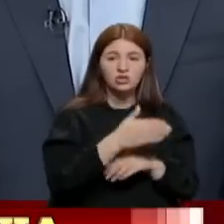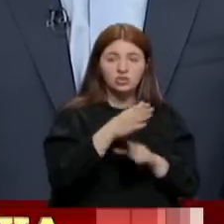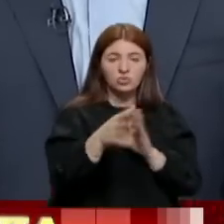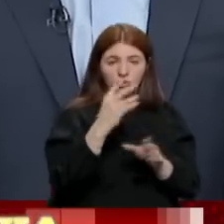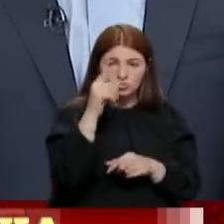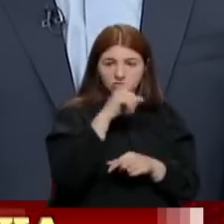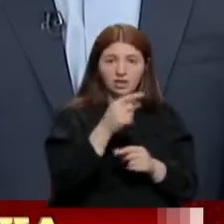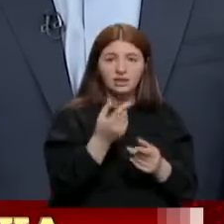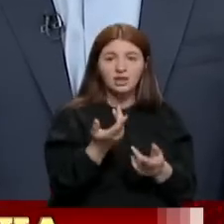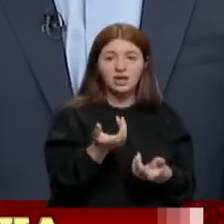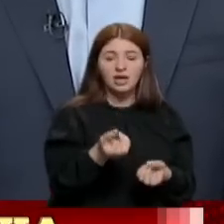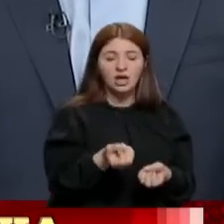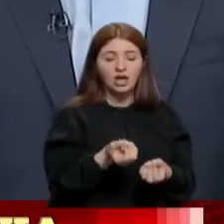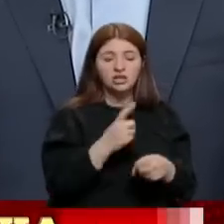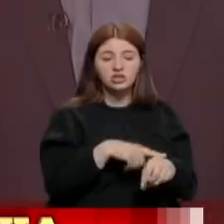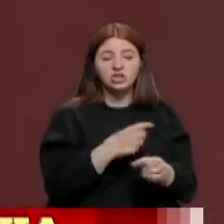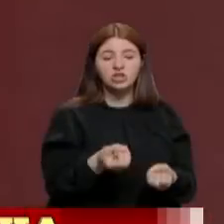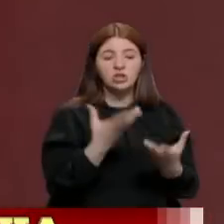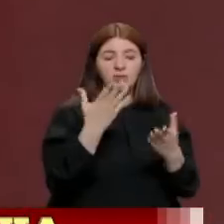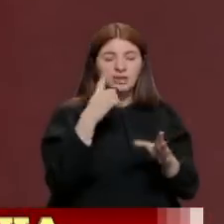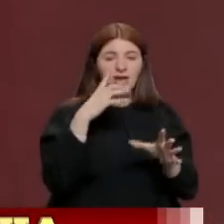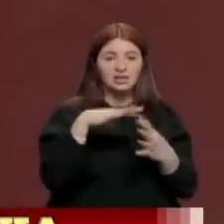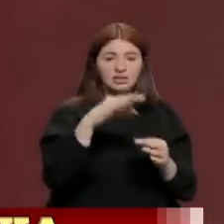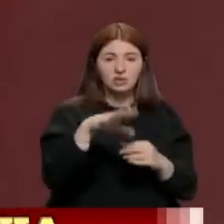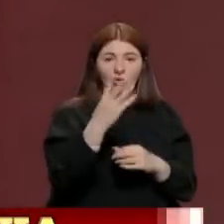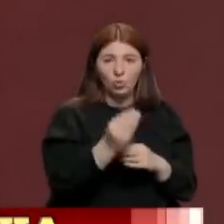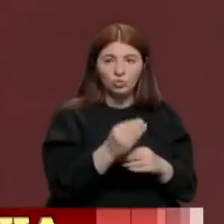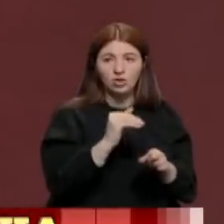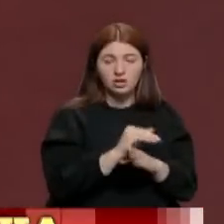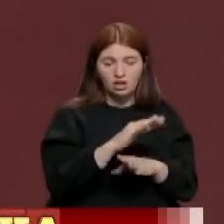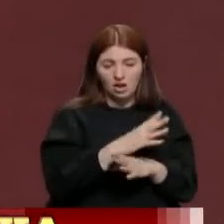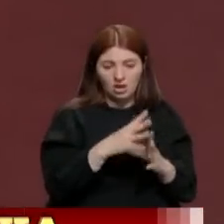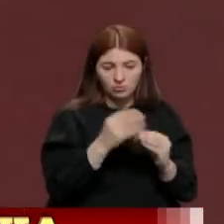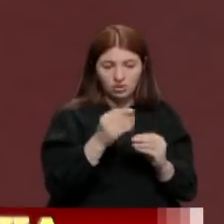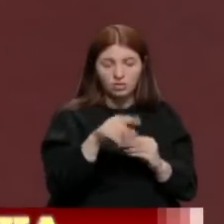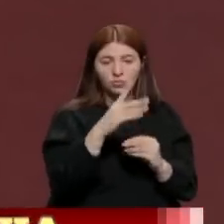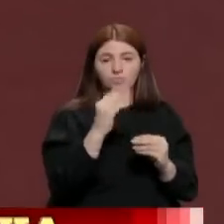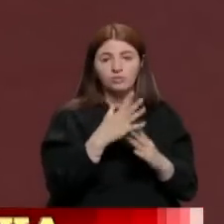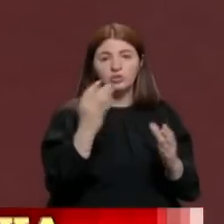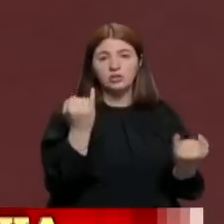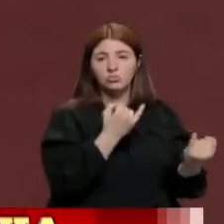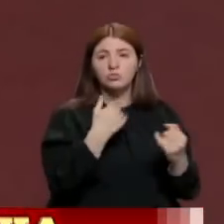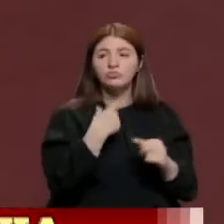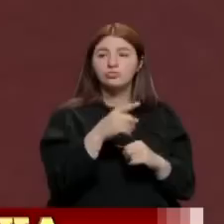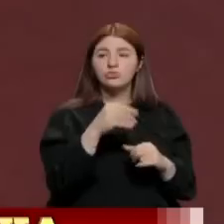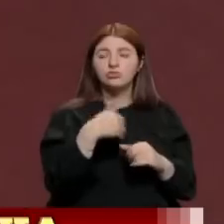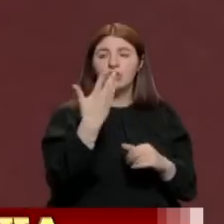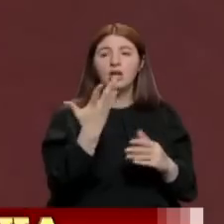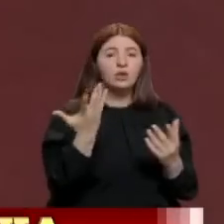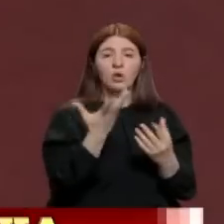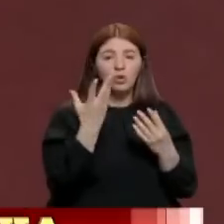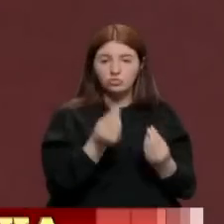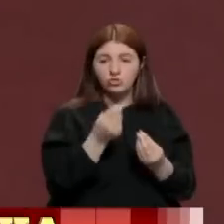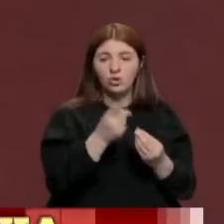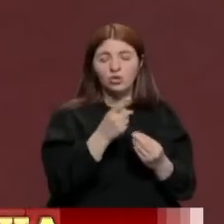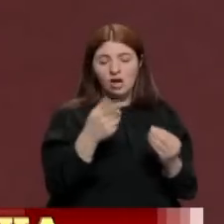geç ulaşıldığı için yetişilemeyen insanlarımız oldu, hayatını kaybeden insanlarımız oldu. Bu büyük bir tartışma. Biz bundan sonra ne